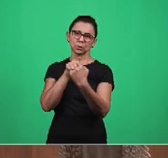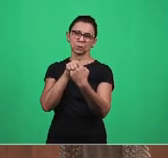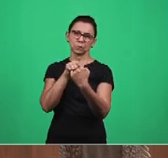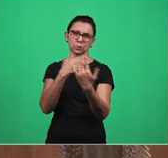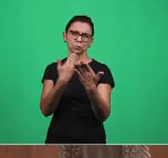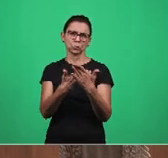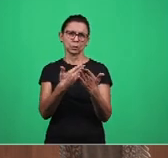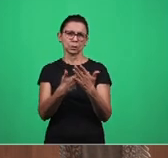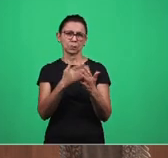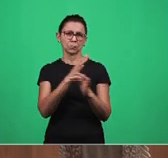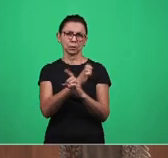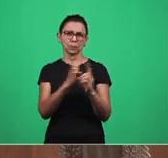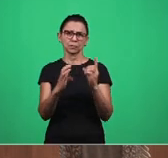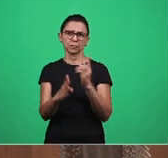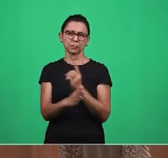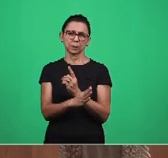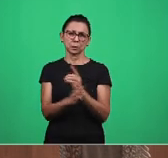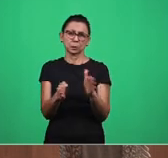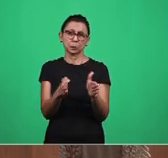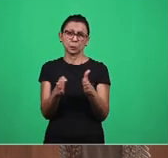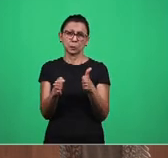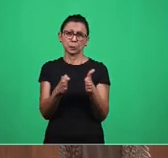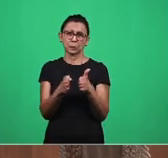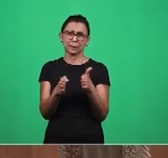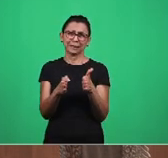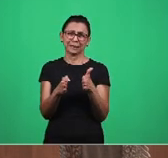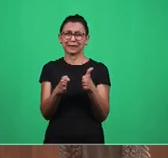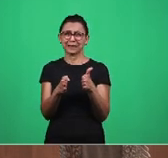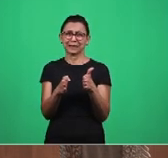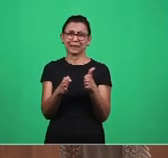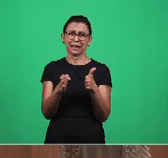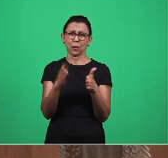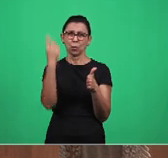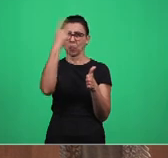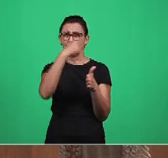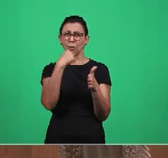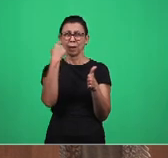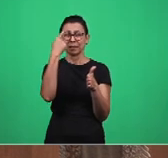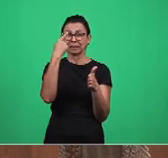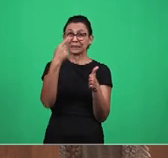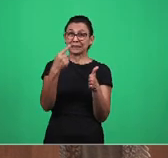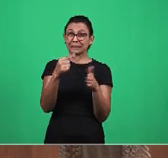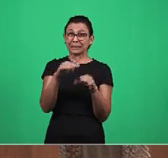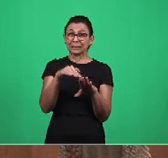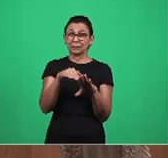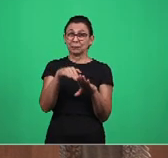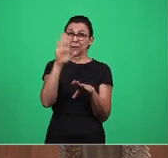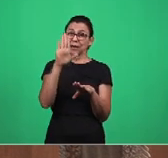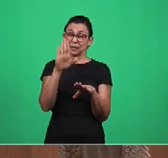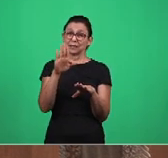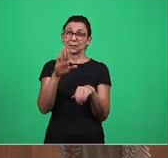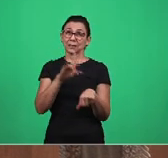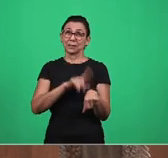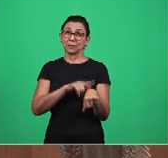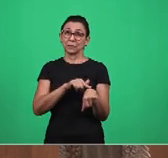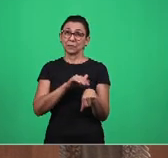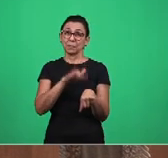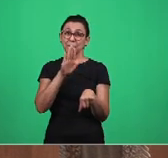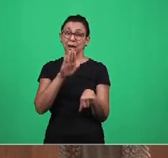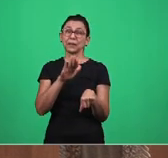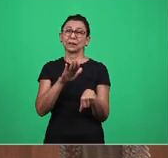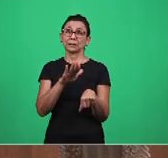dominicale à l'intérieur d'un temps fixé de 60 minutes. Aujourd'hui, nous avons dépassé un petit peu, quelques